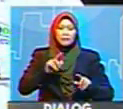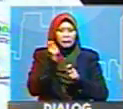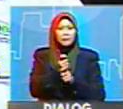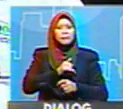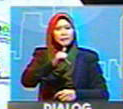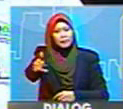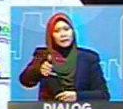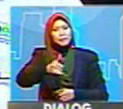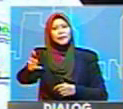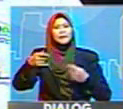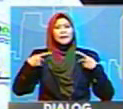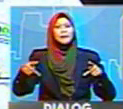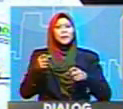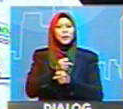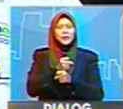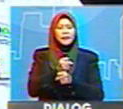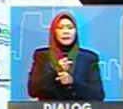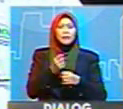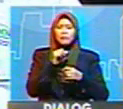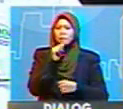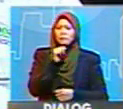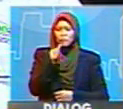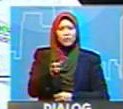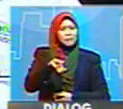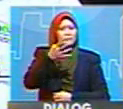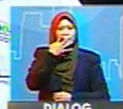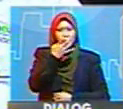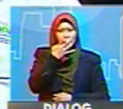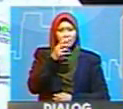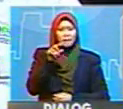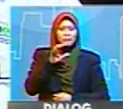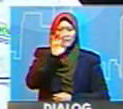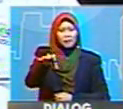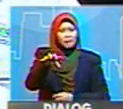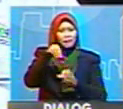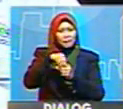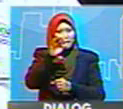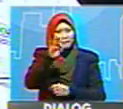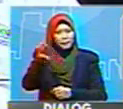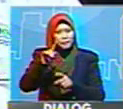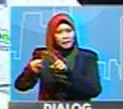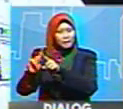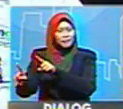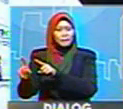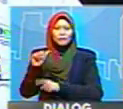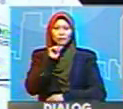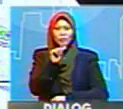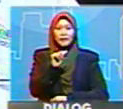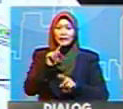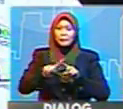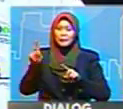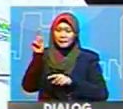kata yang patut kita buat bukan setakat marah bukan setakat kita marah di dalam Facebook dan sebagainya tetapi